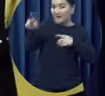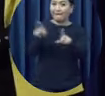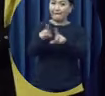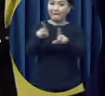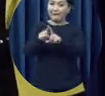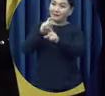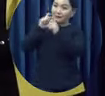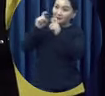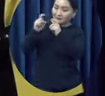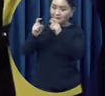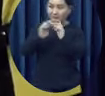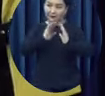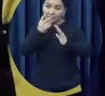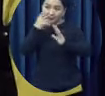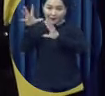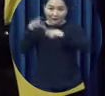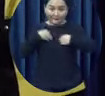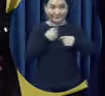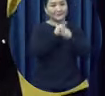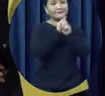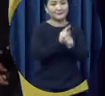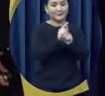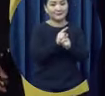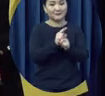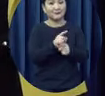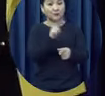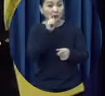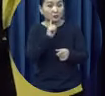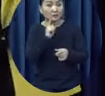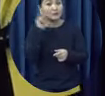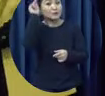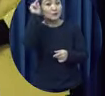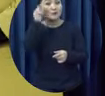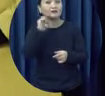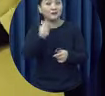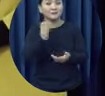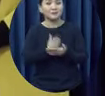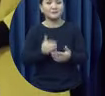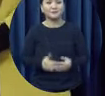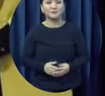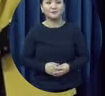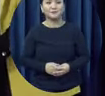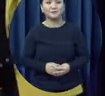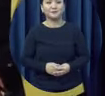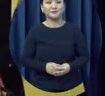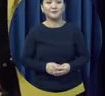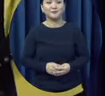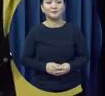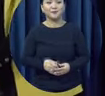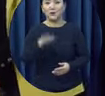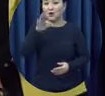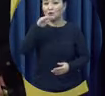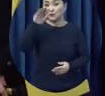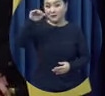харилцаа хандлагыг даган дурайж одоо насан туршийг одоо бие авч явах байдал суралцдаг байх нэ. За мөн өсвөр